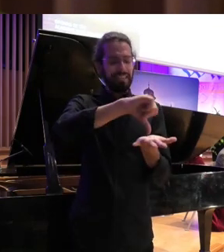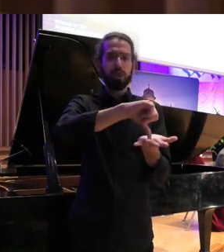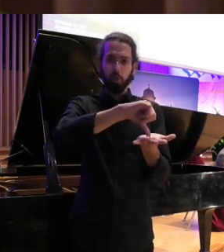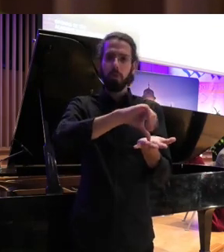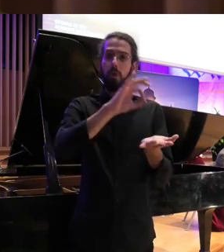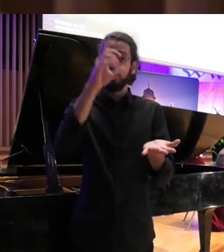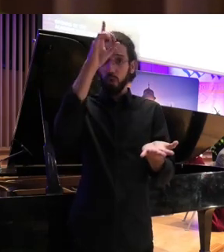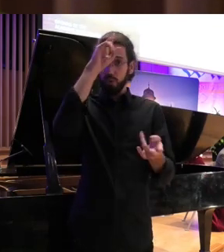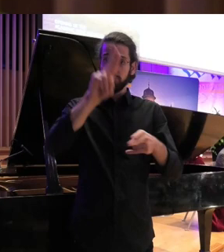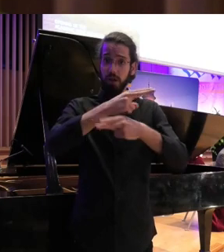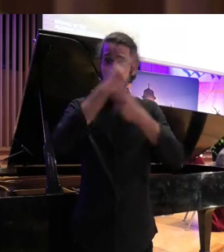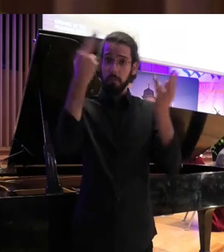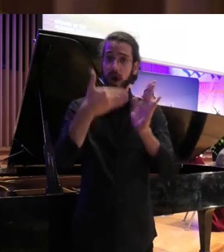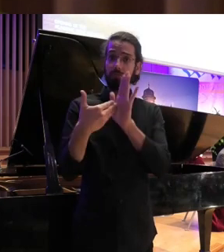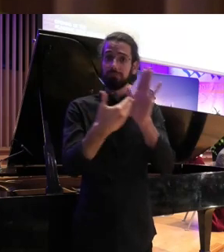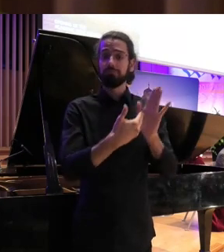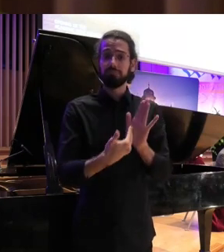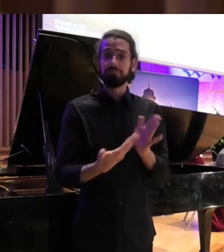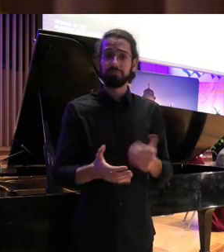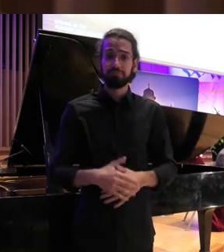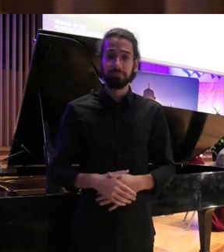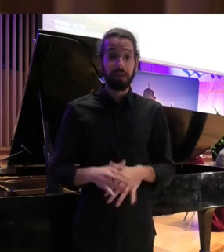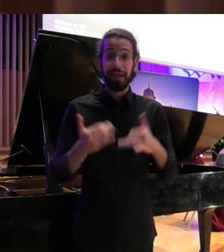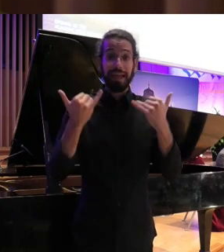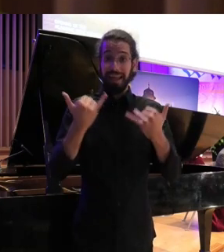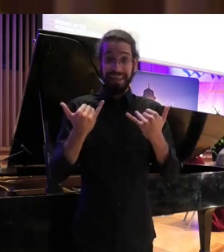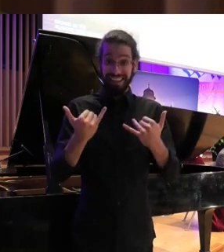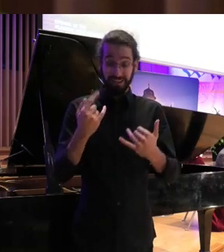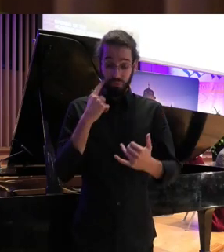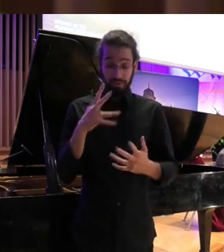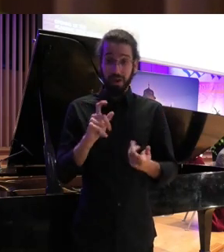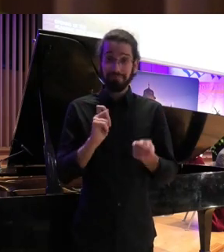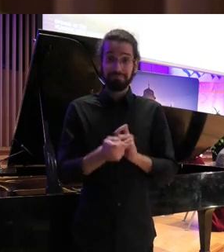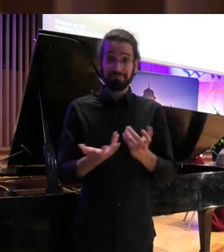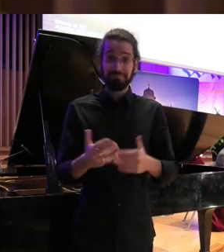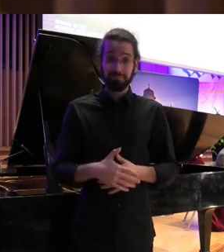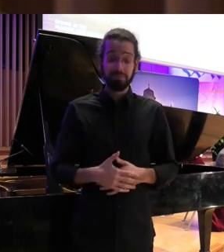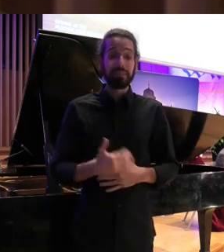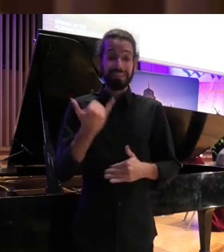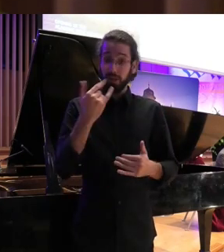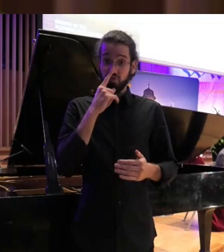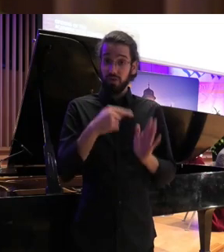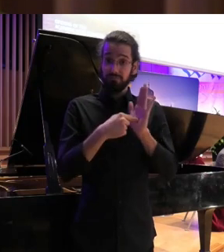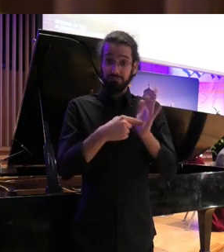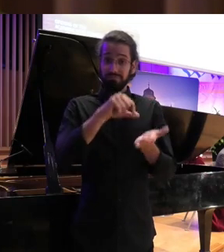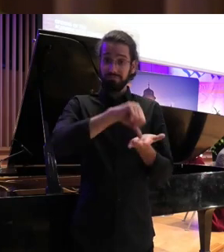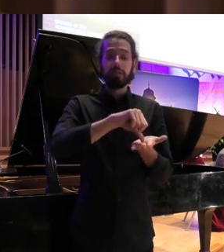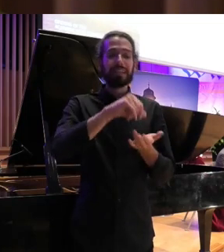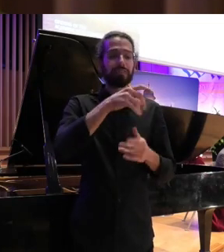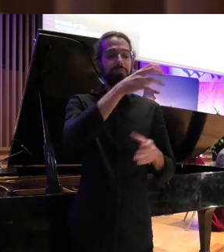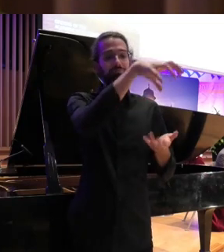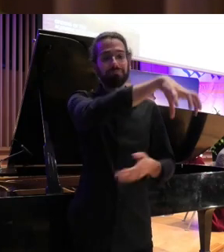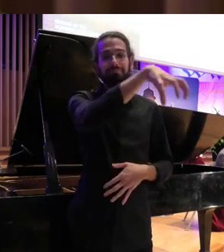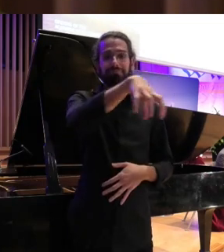Deutschland. Das ist jetzt ganz anders. Also wir haben viele Säulen aufgebaut, und zwar